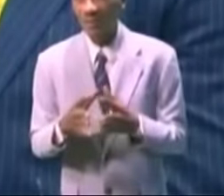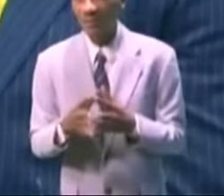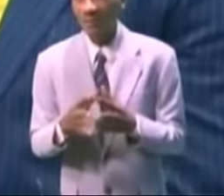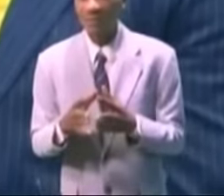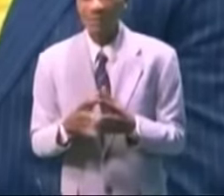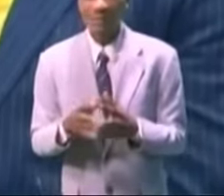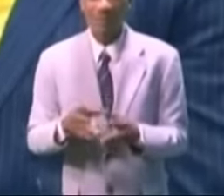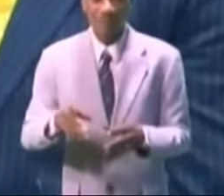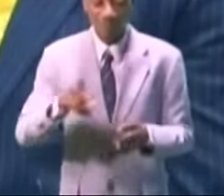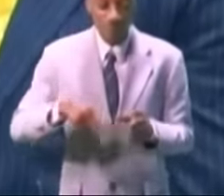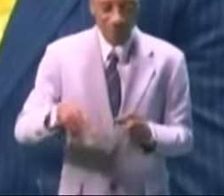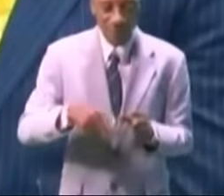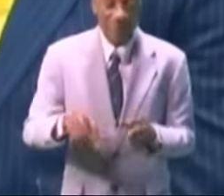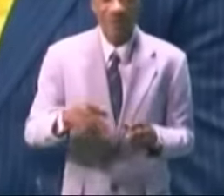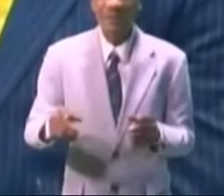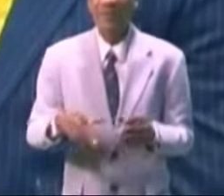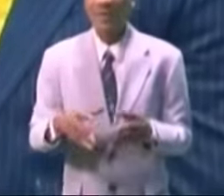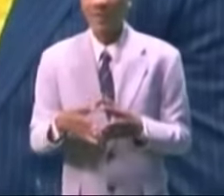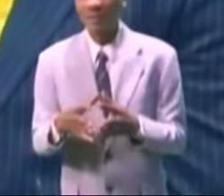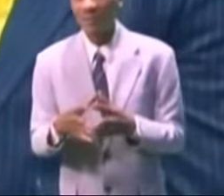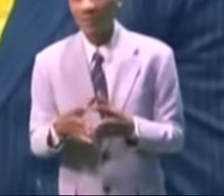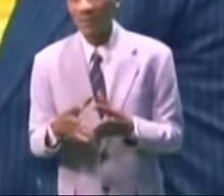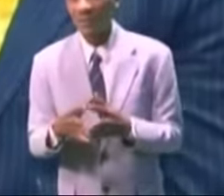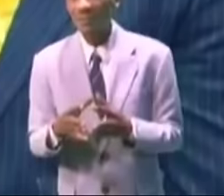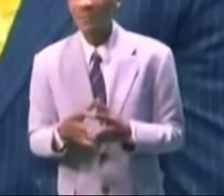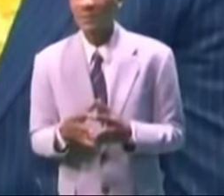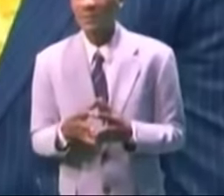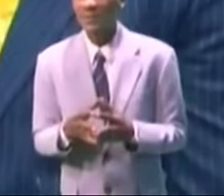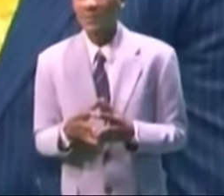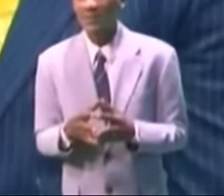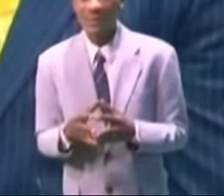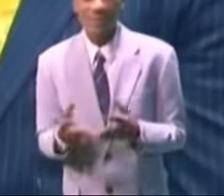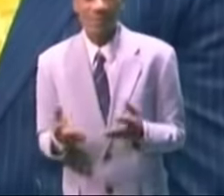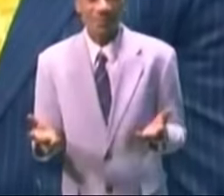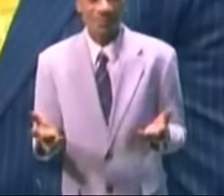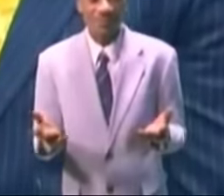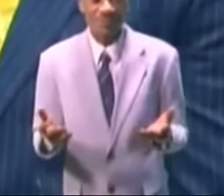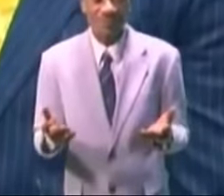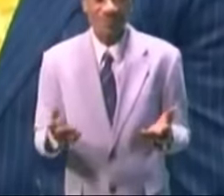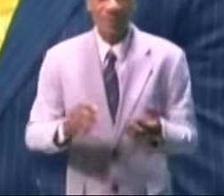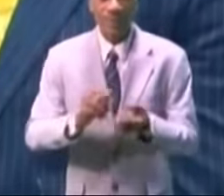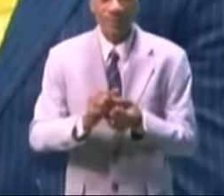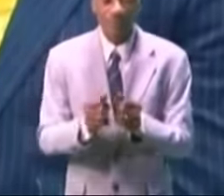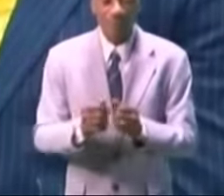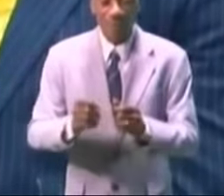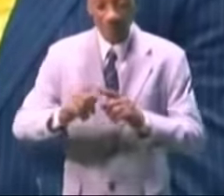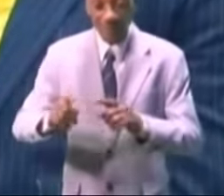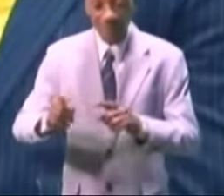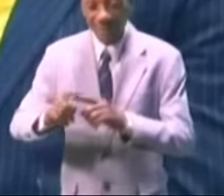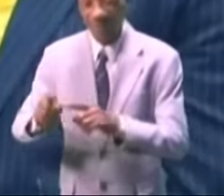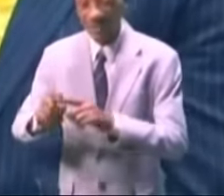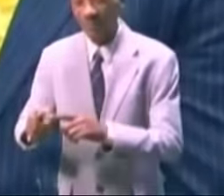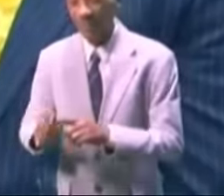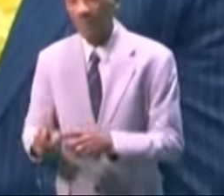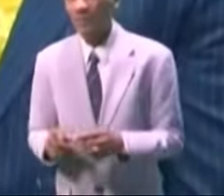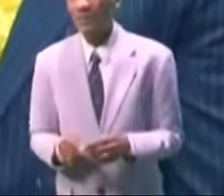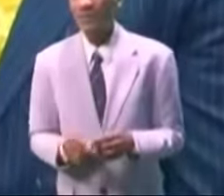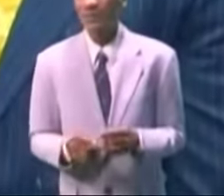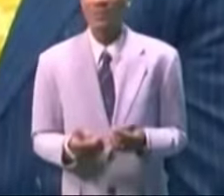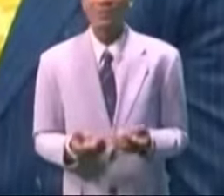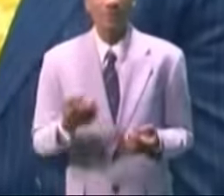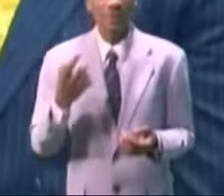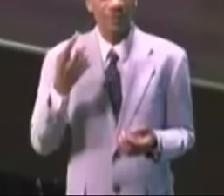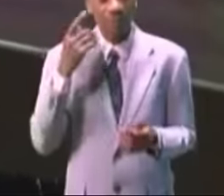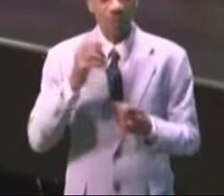et reprendre les dossiers en cours et pour pouvoir continuer. Comme nous disons, continuer